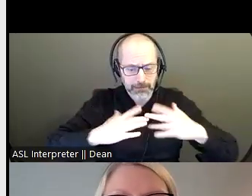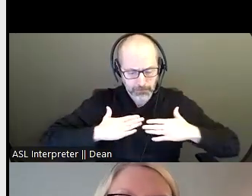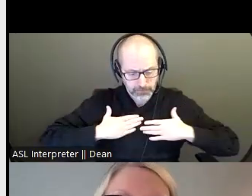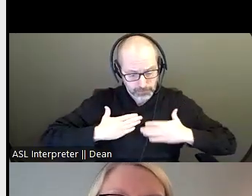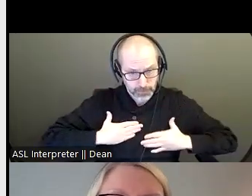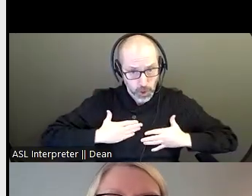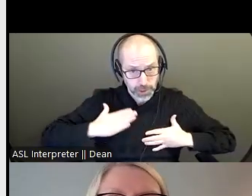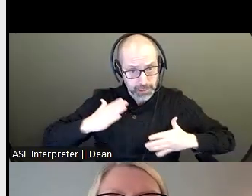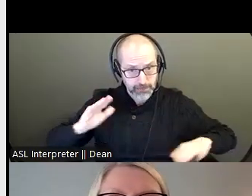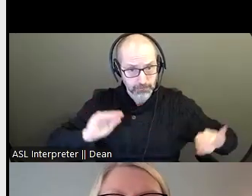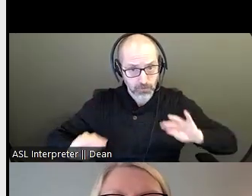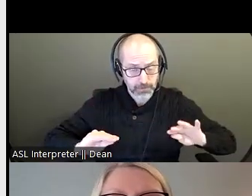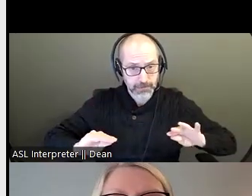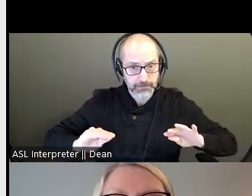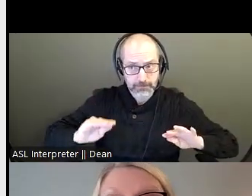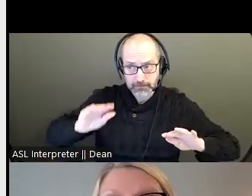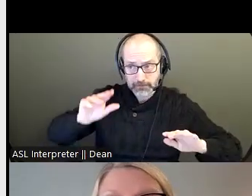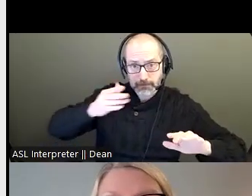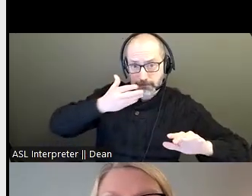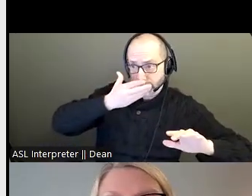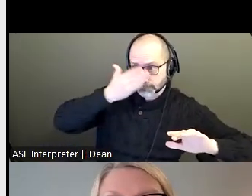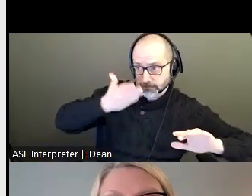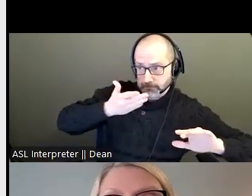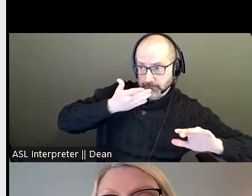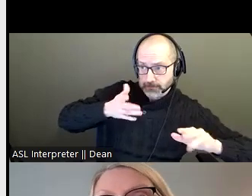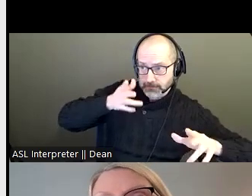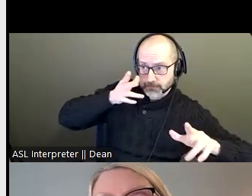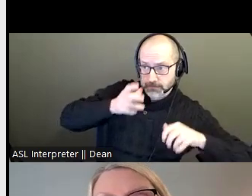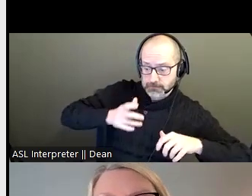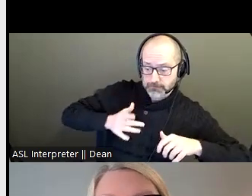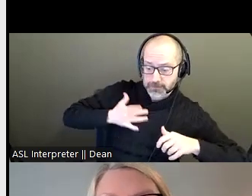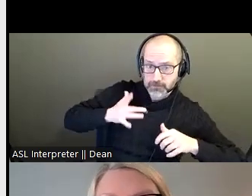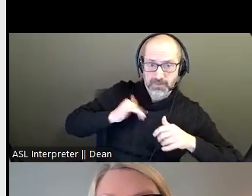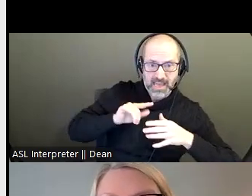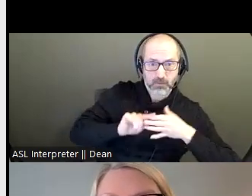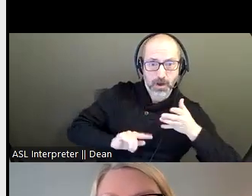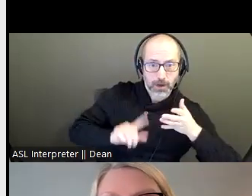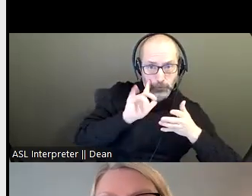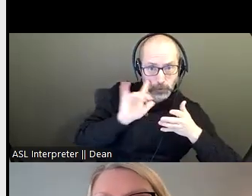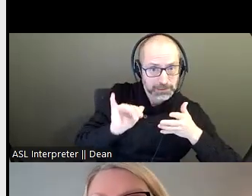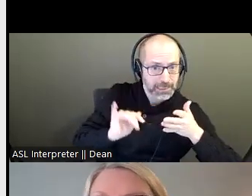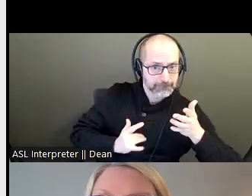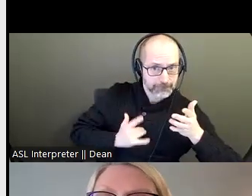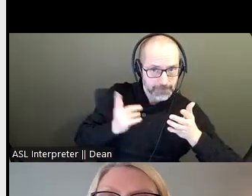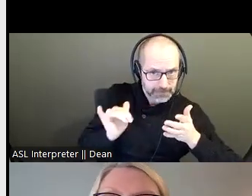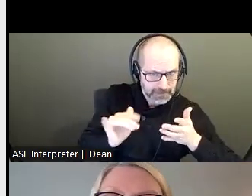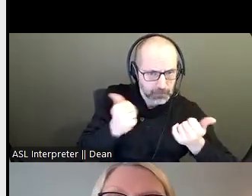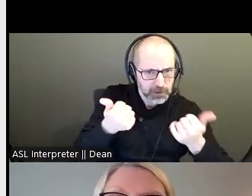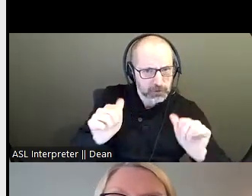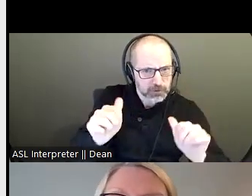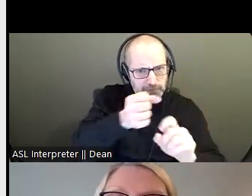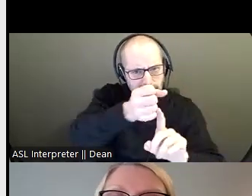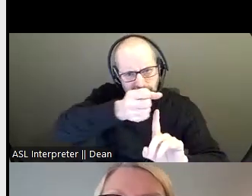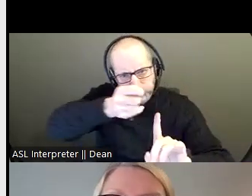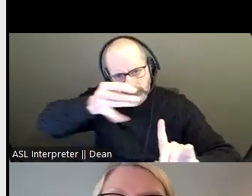quelle communication, donc mouvement corporel, expérience sensorielle, comment ça peut se décliner pour